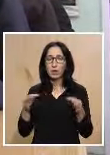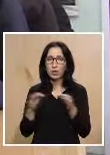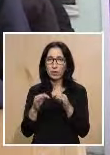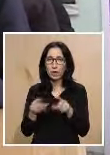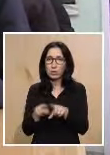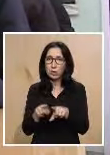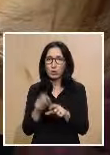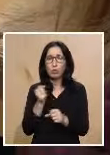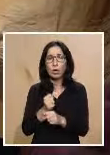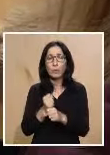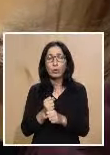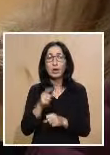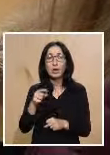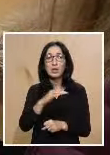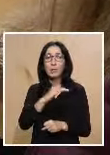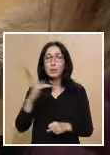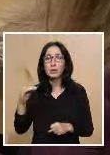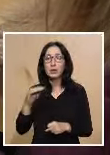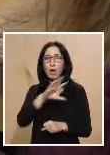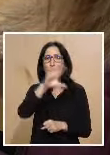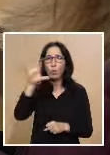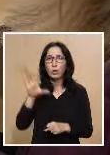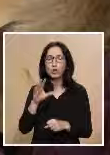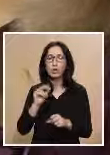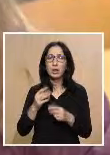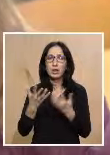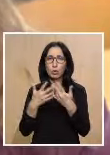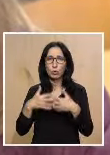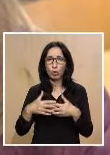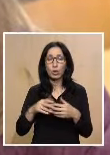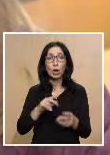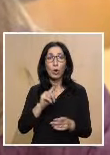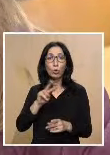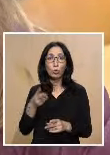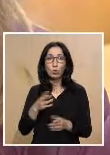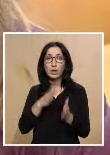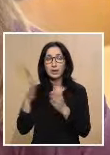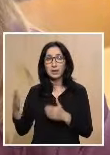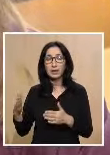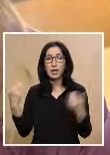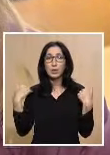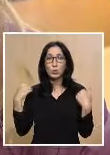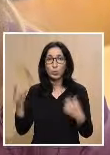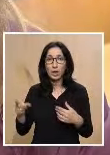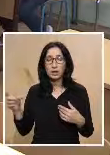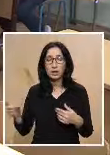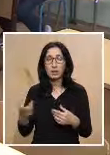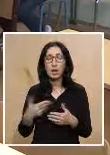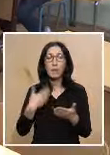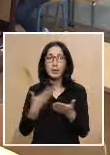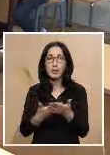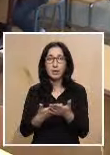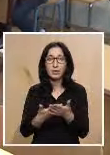също работят. Те са базирани на облачните технологии. От друга страна, студентите като представители на